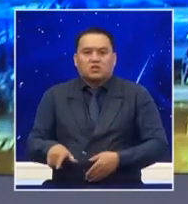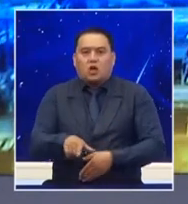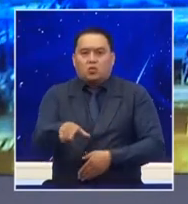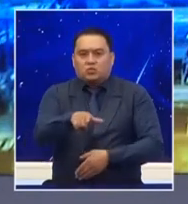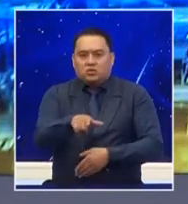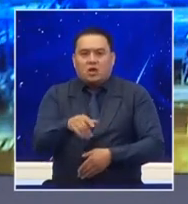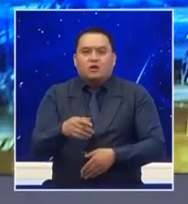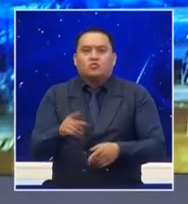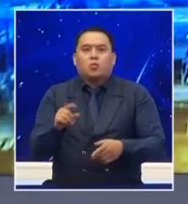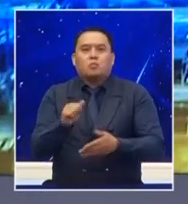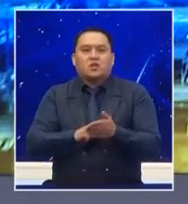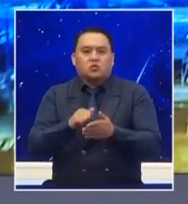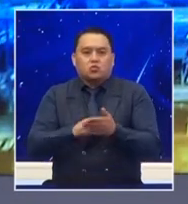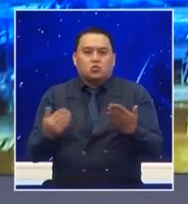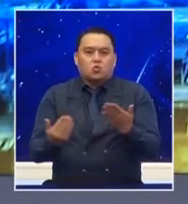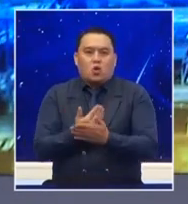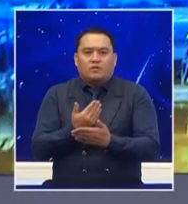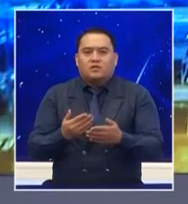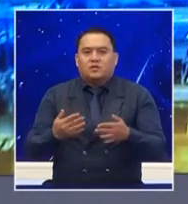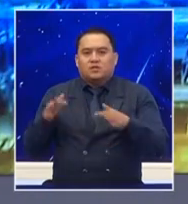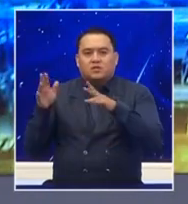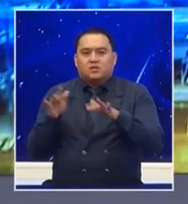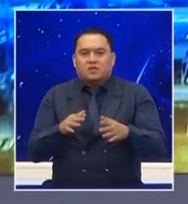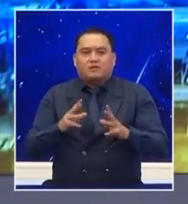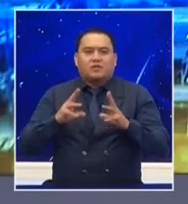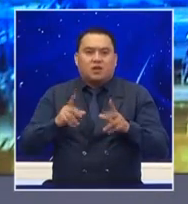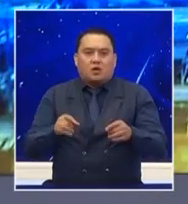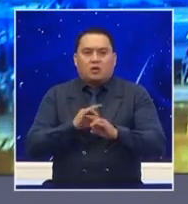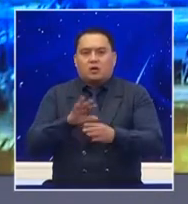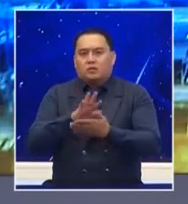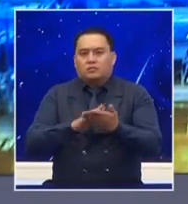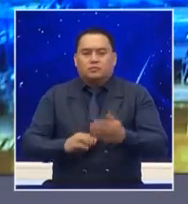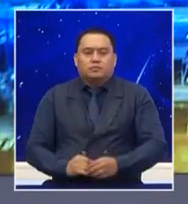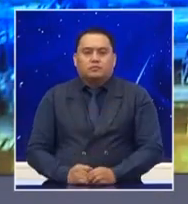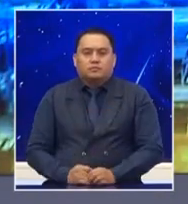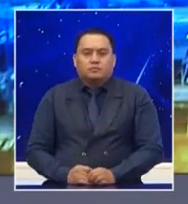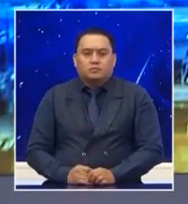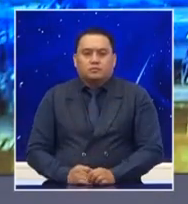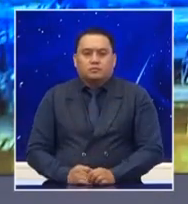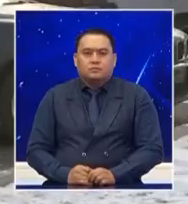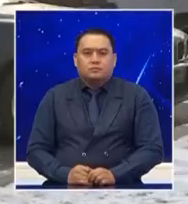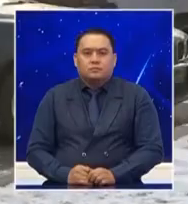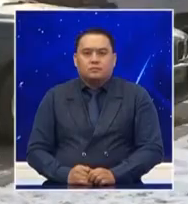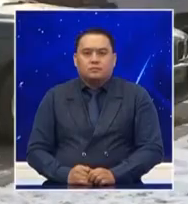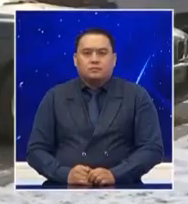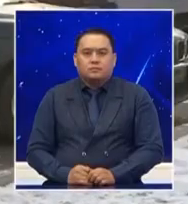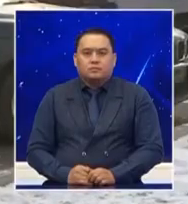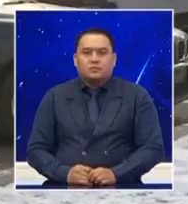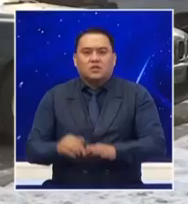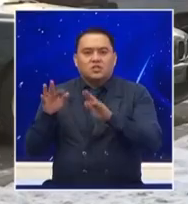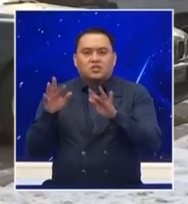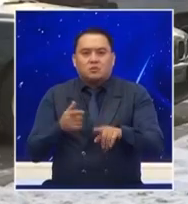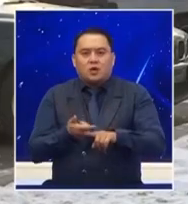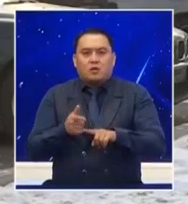от снега и в чем преимущество новых снегоуборочных тракторов, узнаем из материалов сюжета. Зима в этом